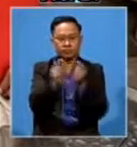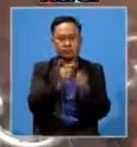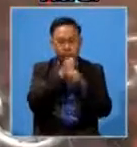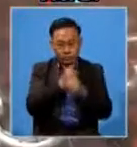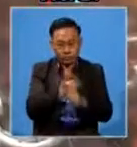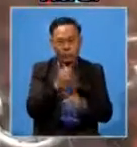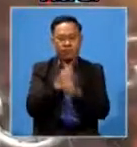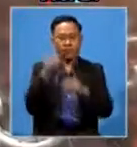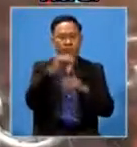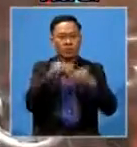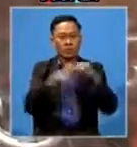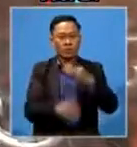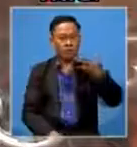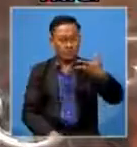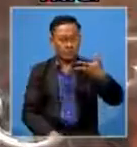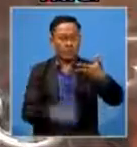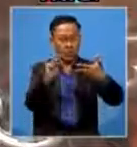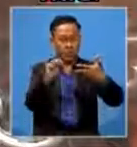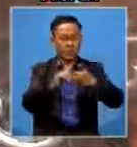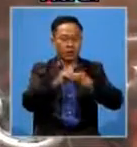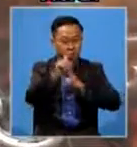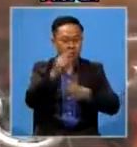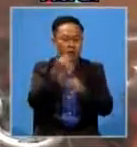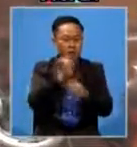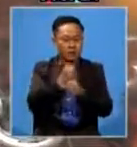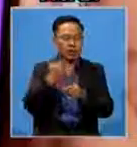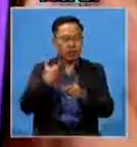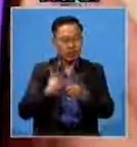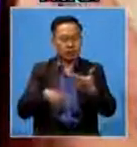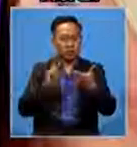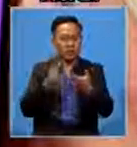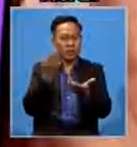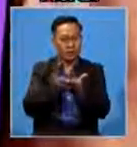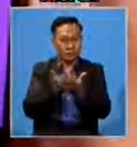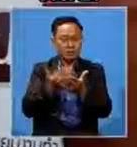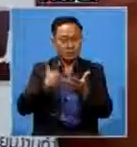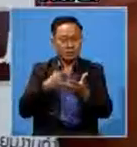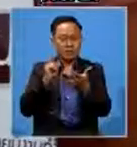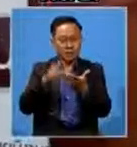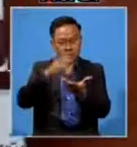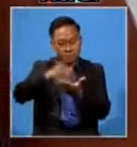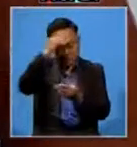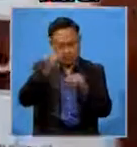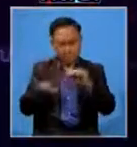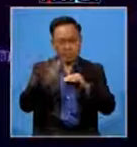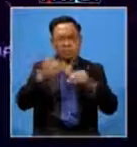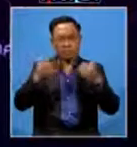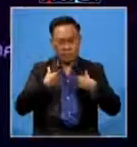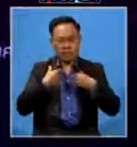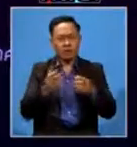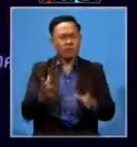คือมีงานมีเงินมีวุฒิการศึกษาเพิ่มในการพัฒนาโมบายแอปพลิเคชันในชื่อ Smart